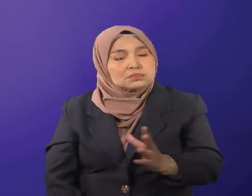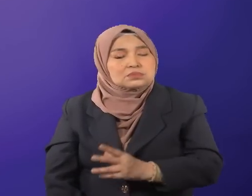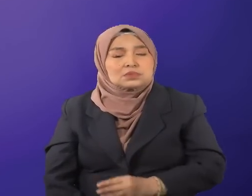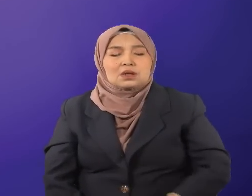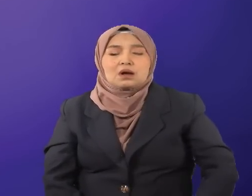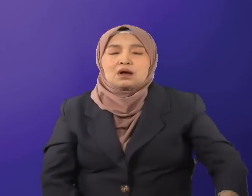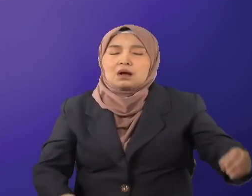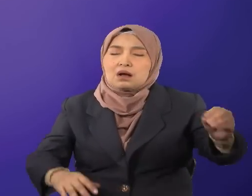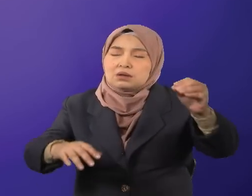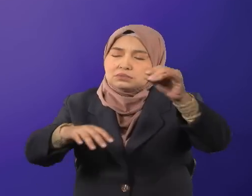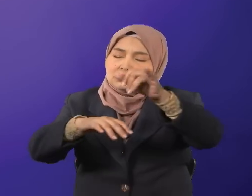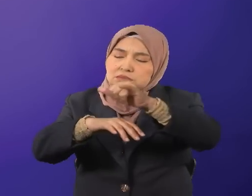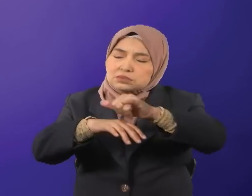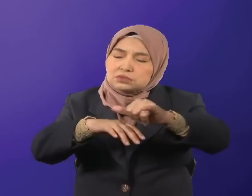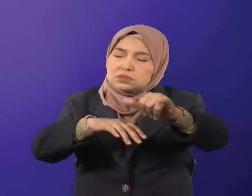جنات